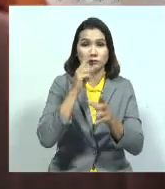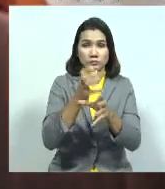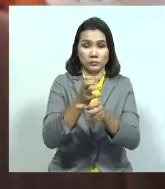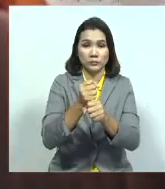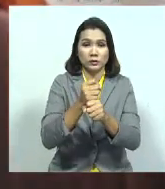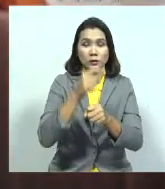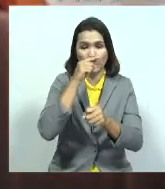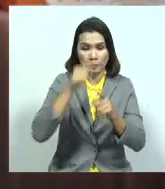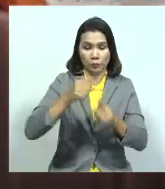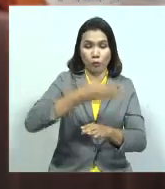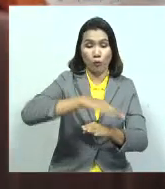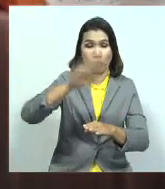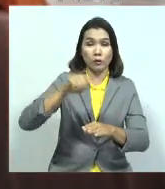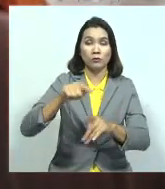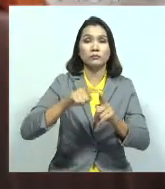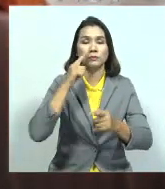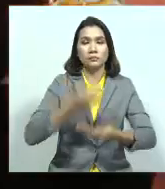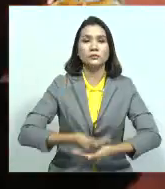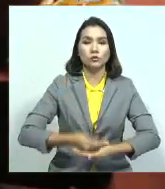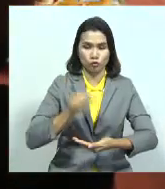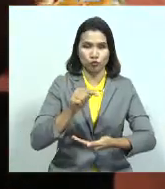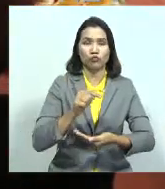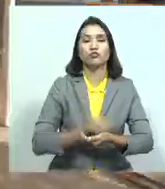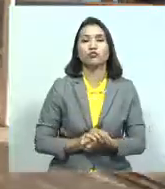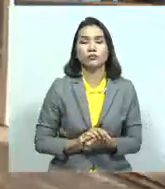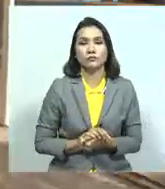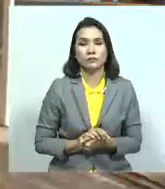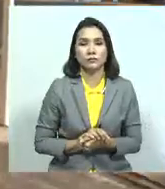านอยู่บนไหล่เขาภูพานคำค่ะ